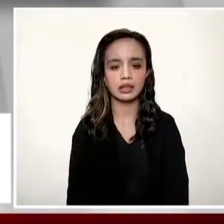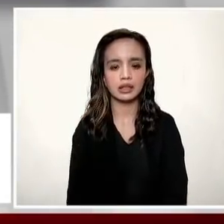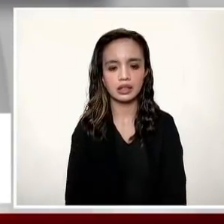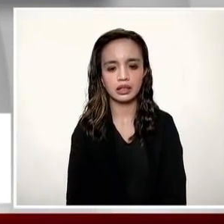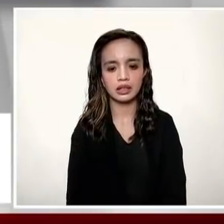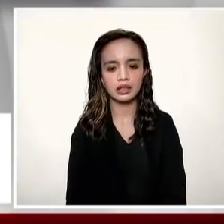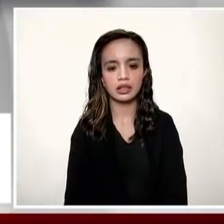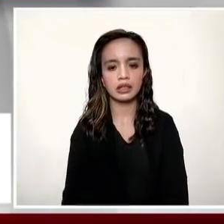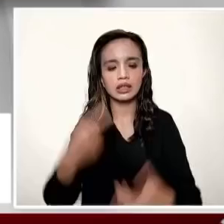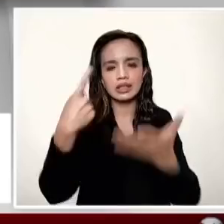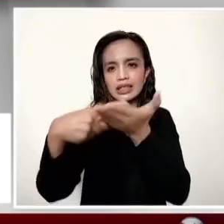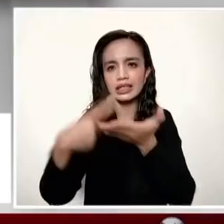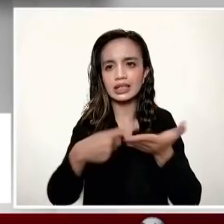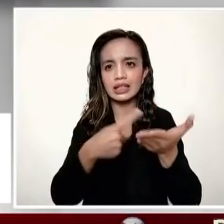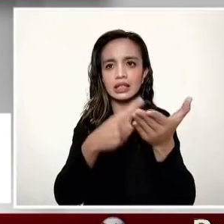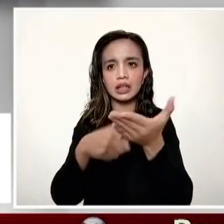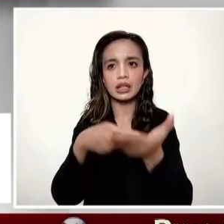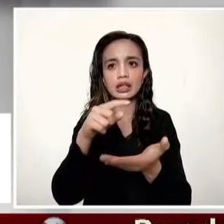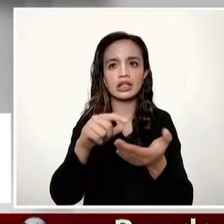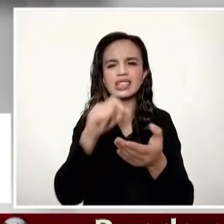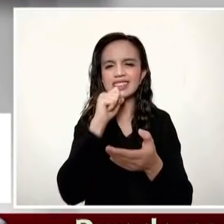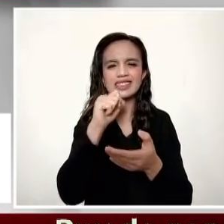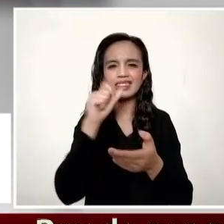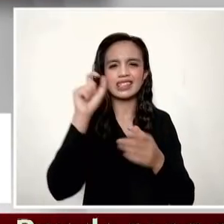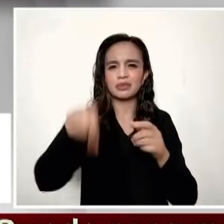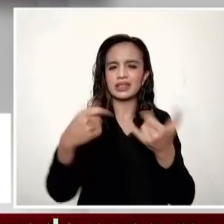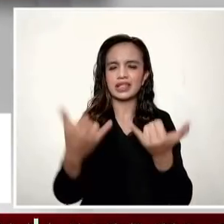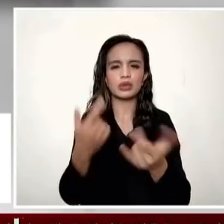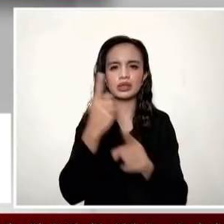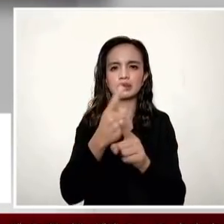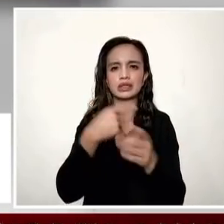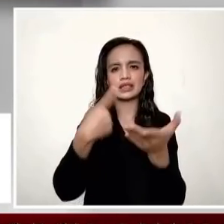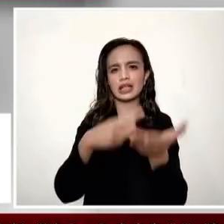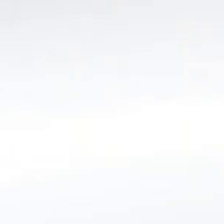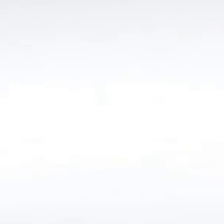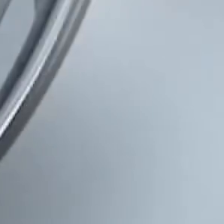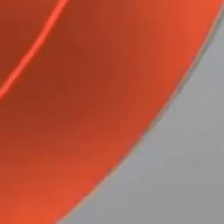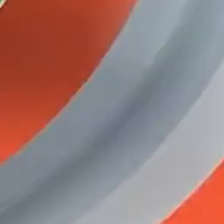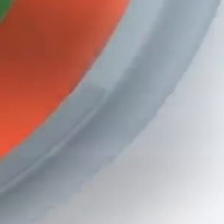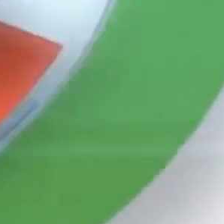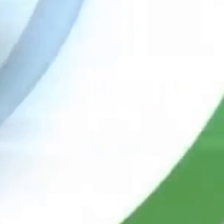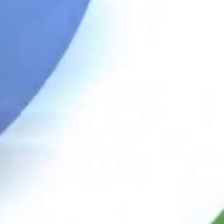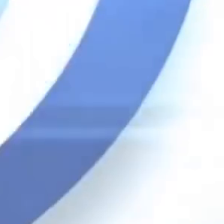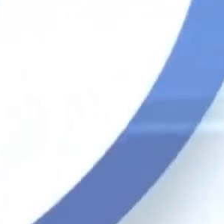pag-usapan ang 2022. Adrian Ayalin, ABS-CBN News.